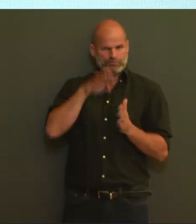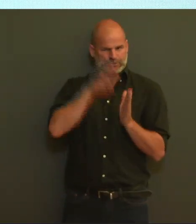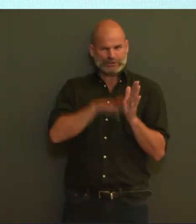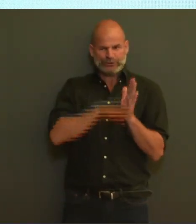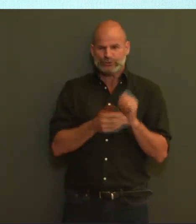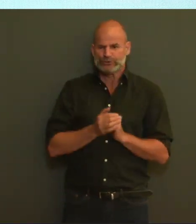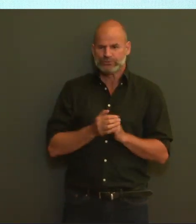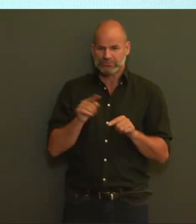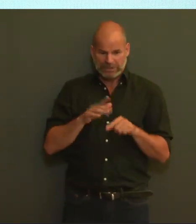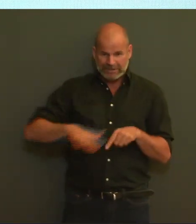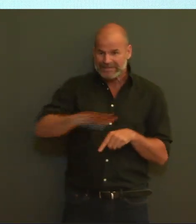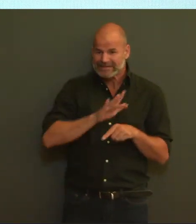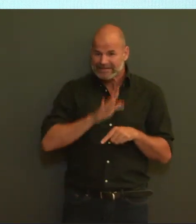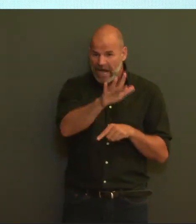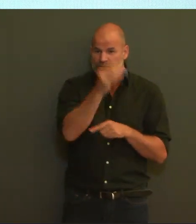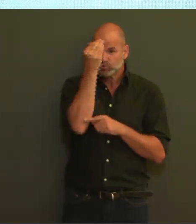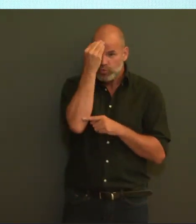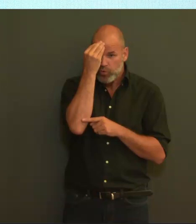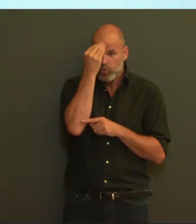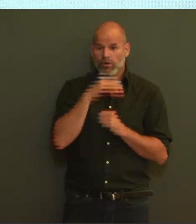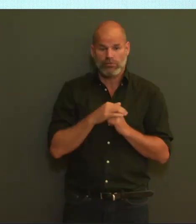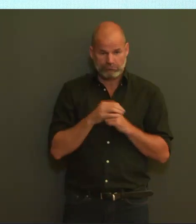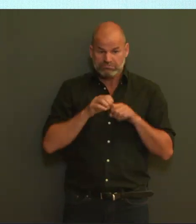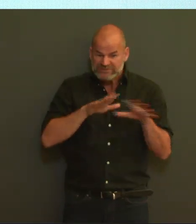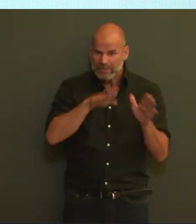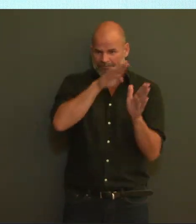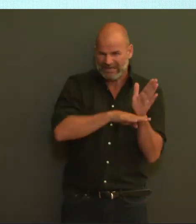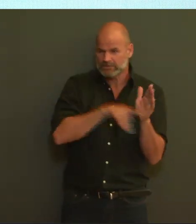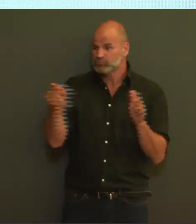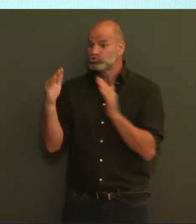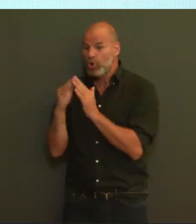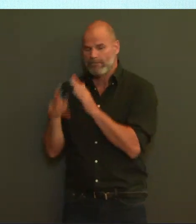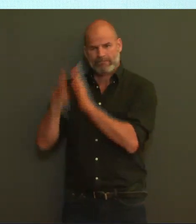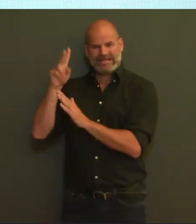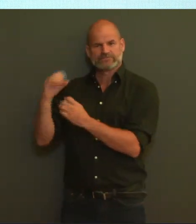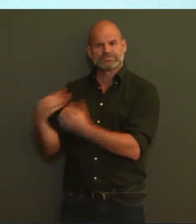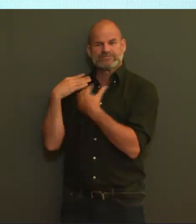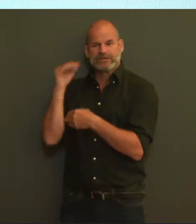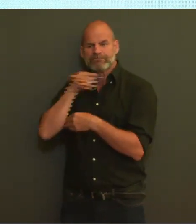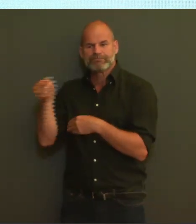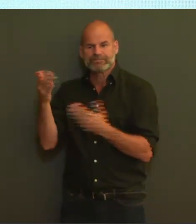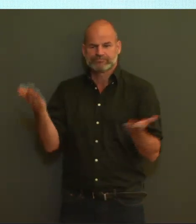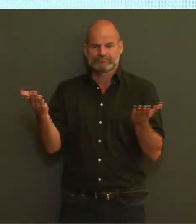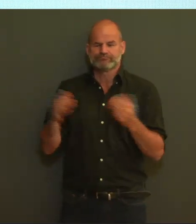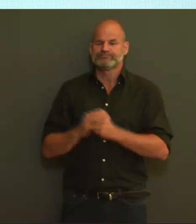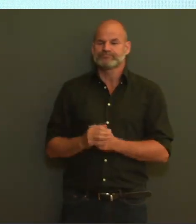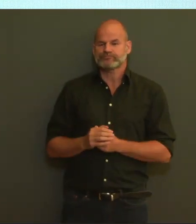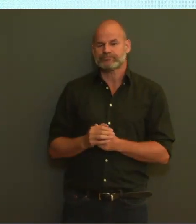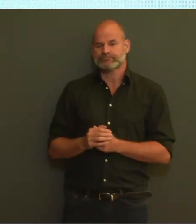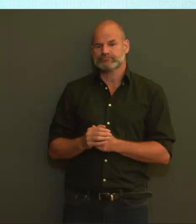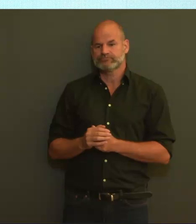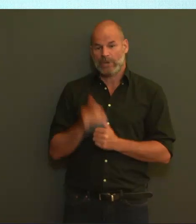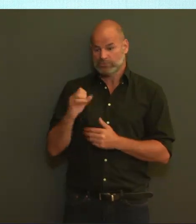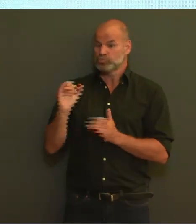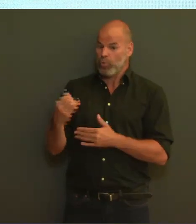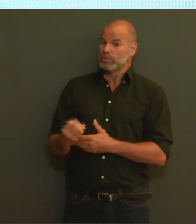en dat kinderen zelden ernstige ziekten ontwikkelen. Indien kinderen toch in het ziekenhuis terechtkomen, verblijven ze daar meestal slechts